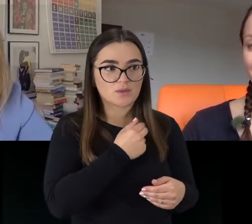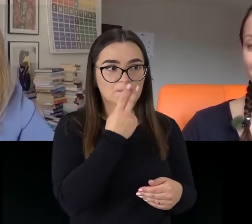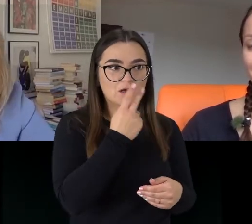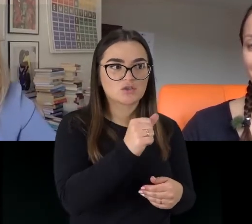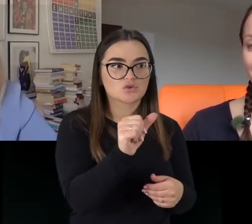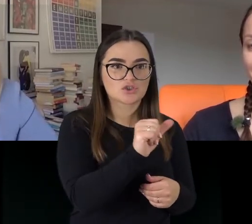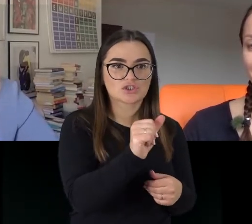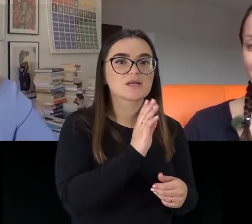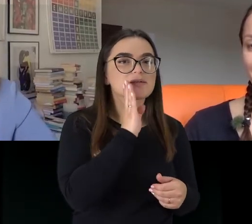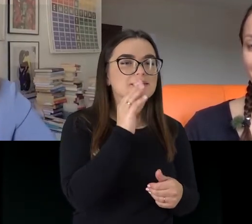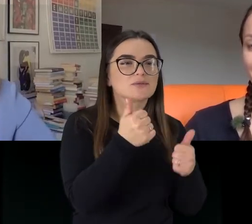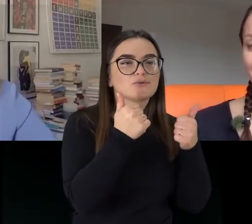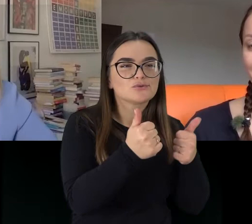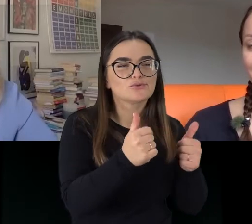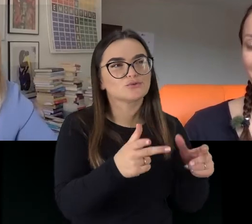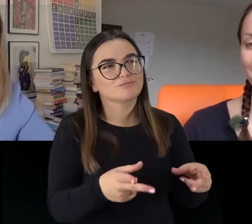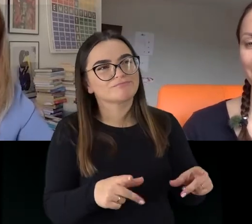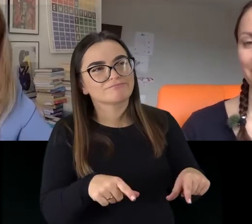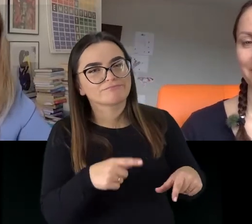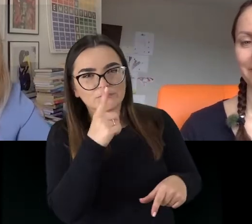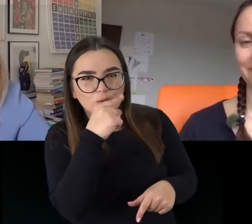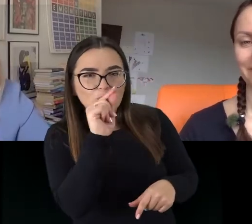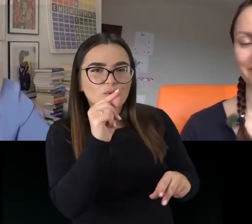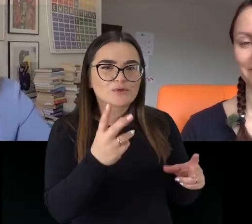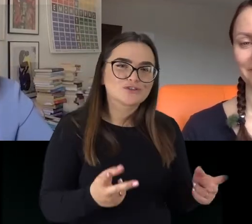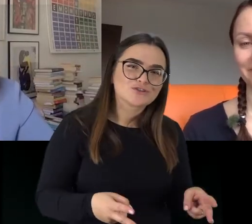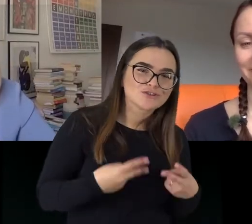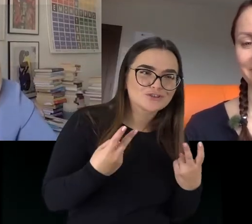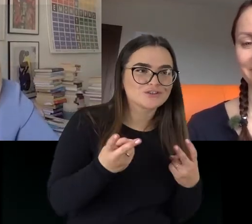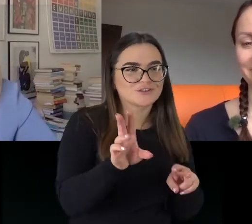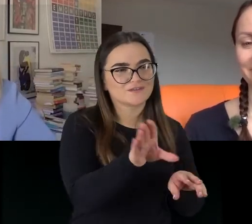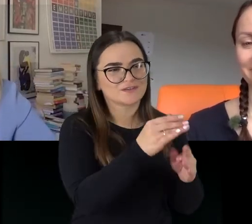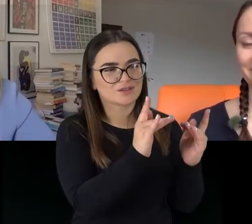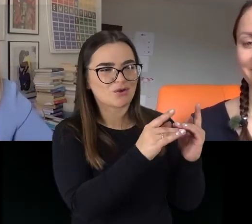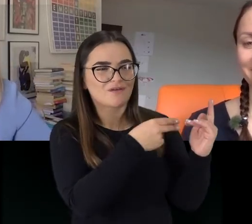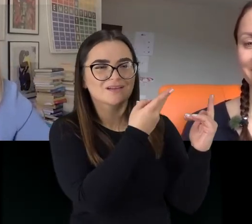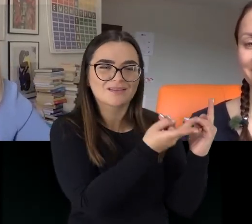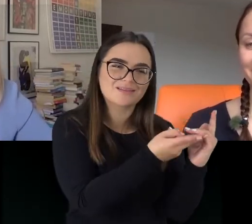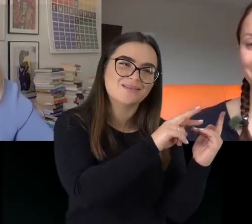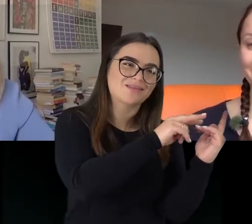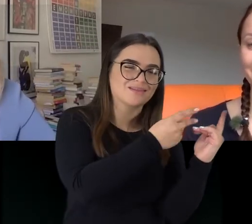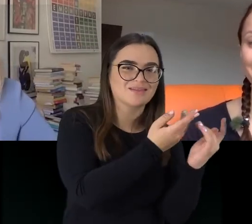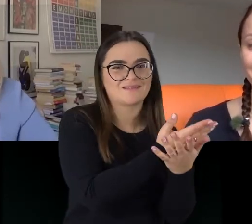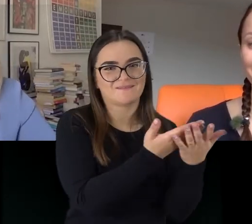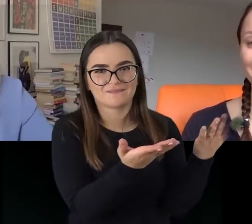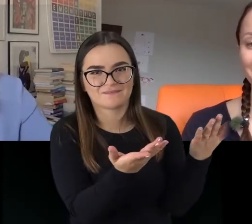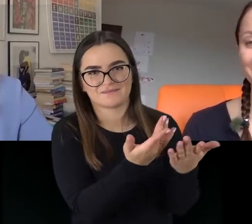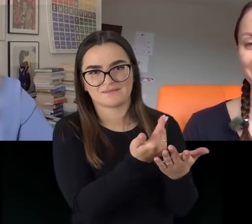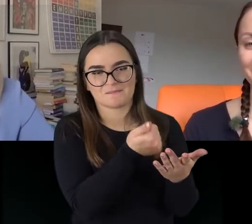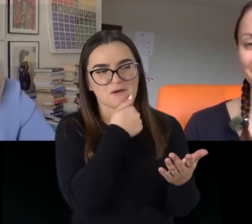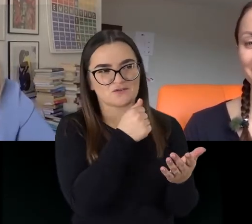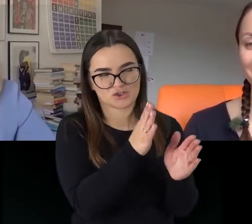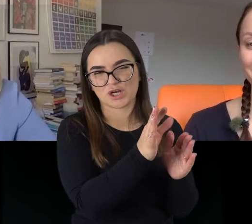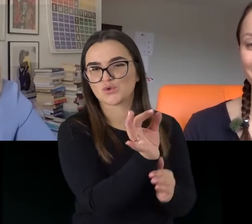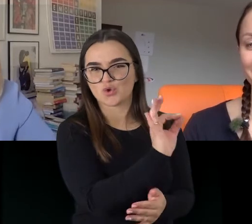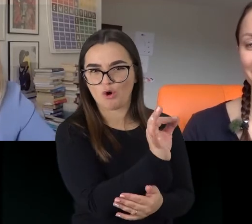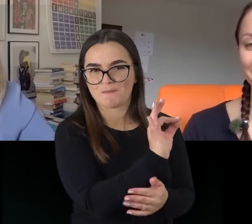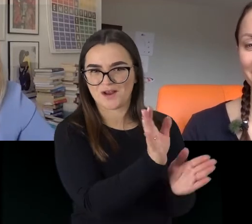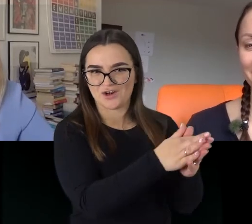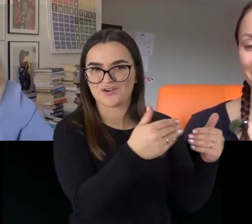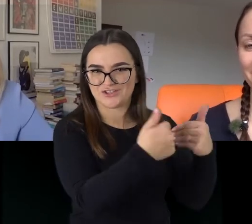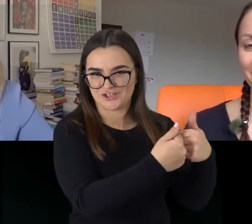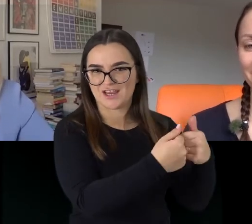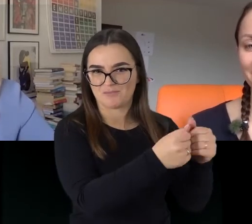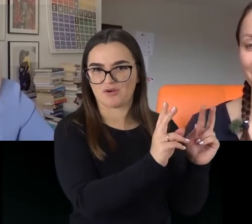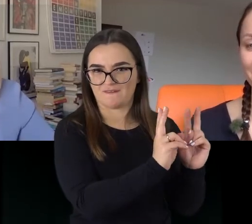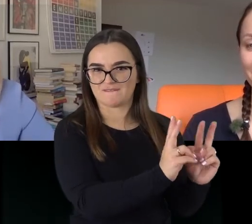šeštadienio rytas, ir visiems smagu, ir visi voliojasi lovos, ir visiems gera, ir kas ką veikia. Nu, žinot, kaip būna normaliojų dabar šeimoje, ar